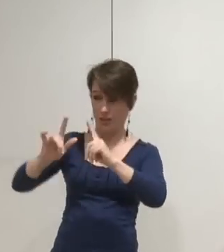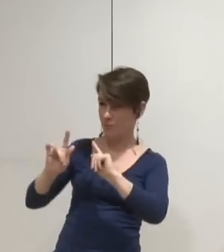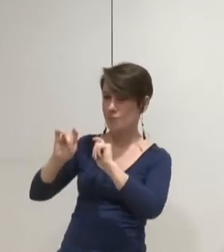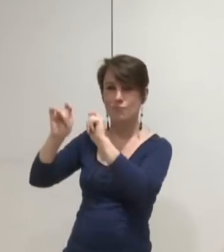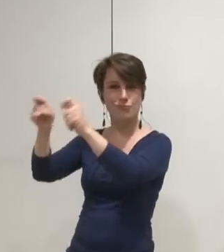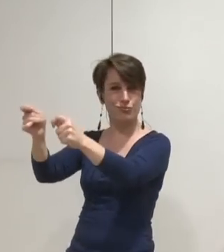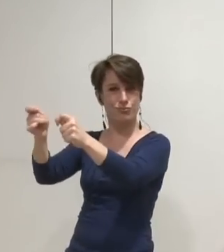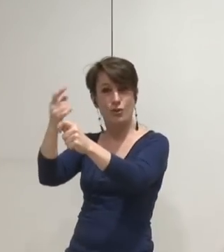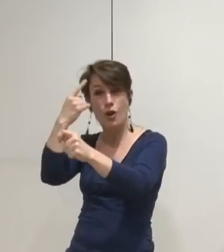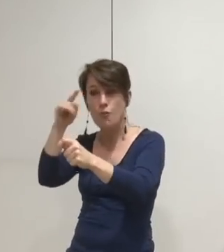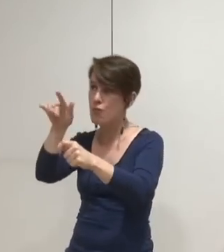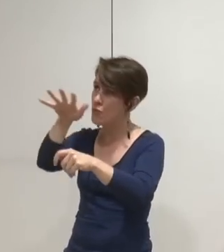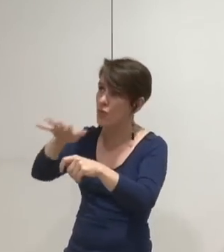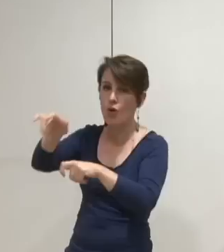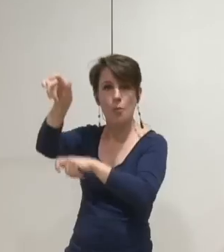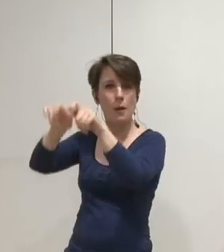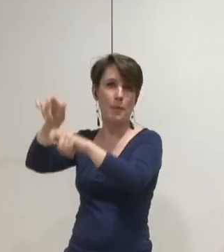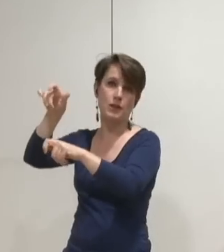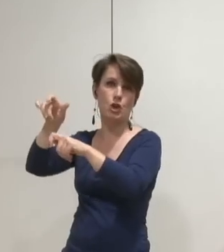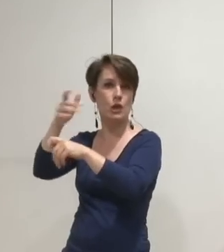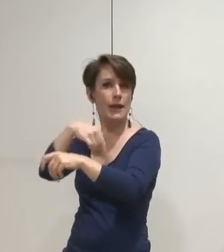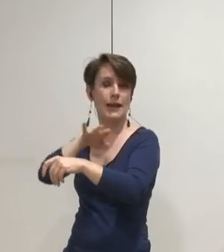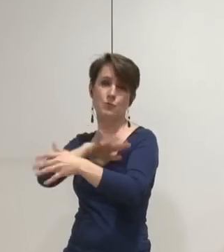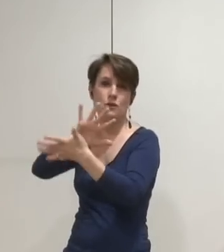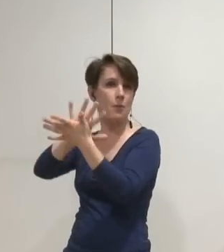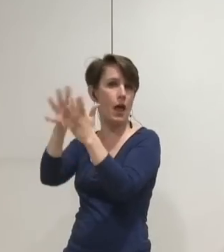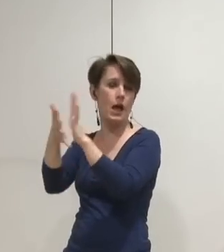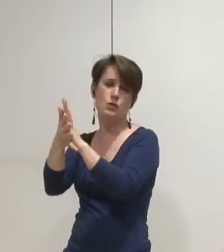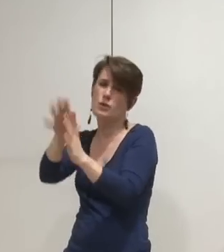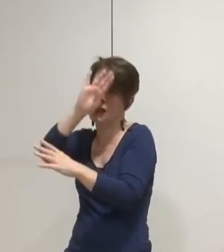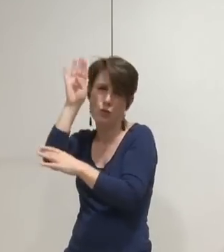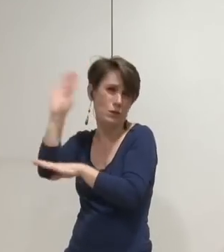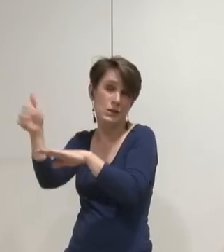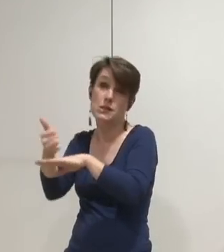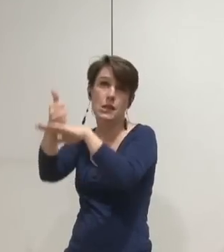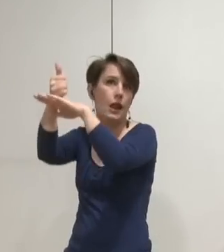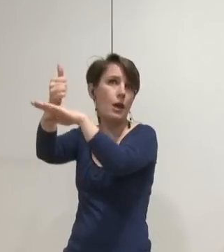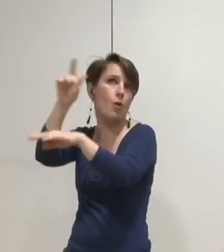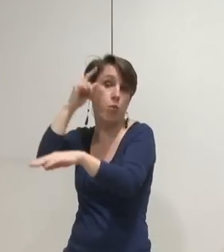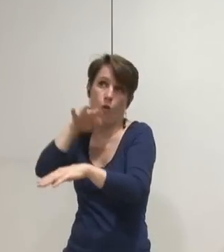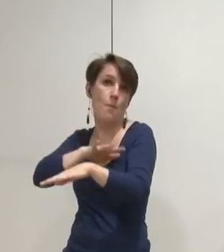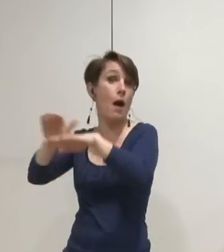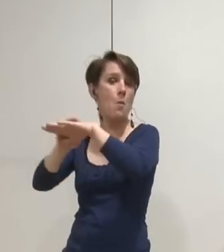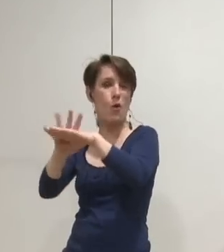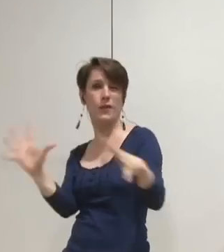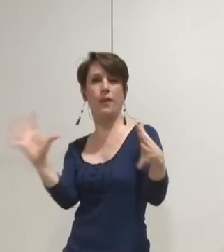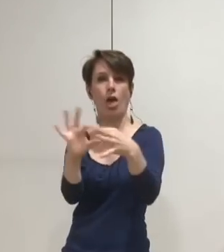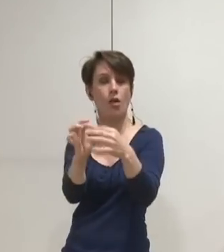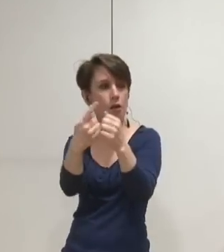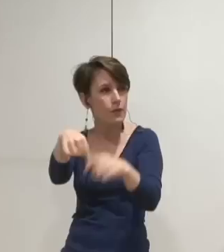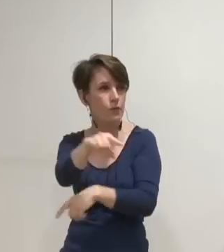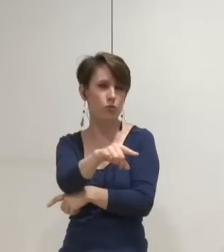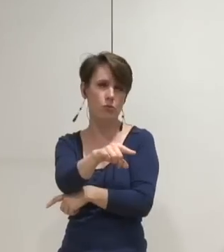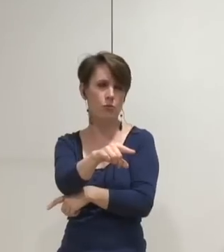responsable associatif notoirement connu comme engagé à vos côté ne croyez-vous pas au